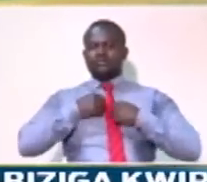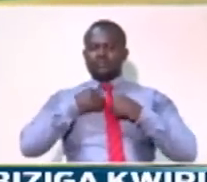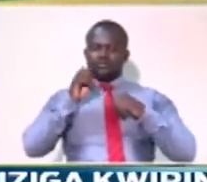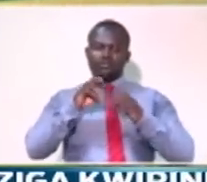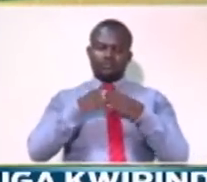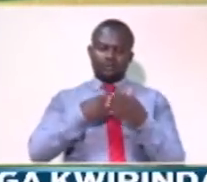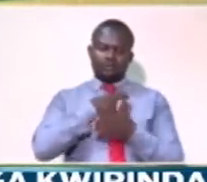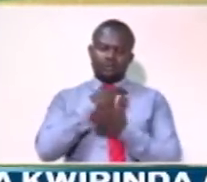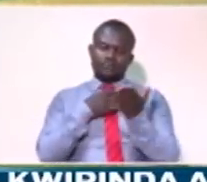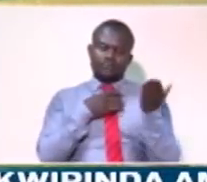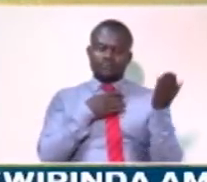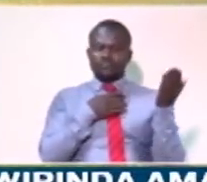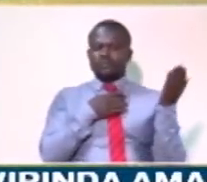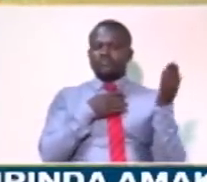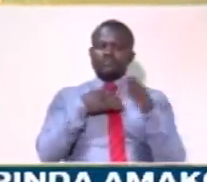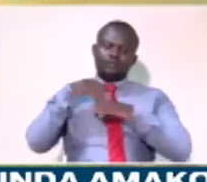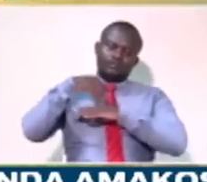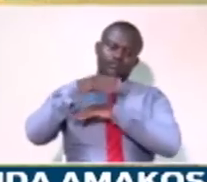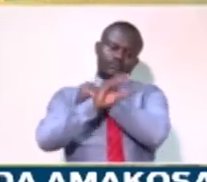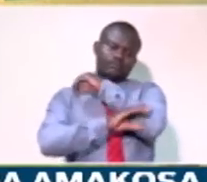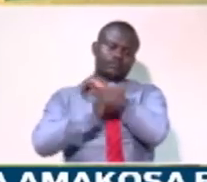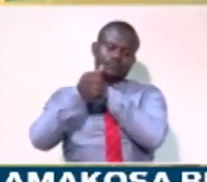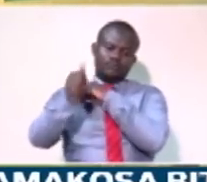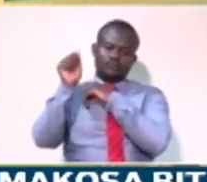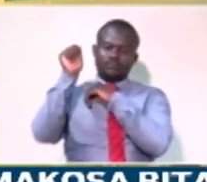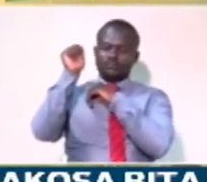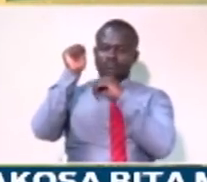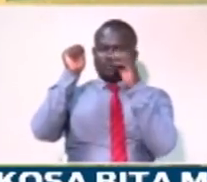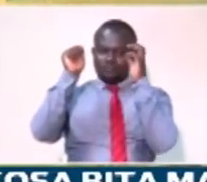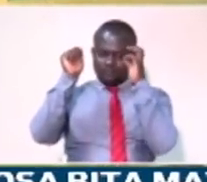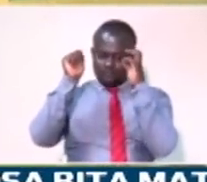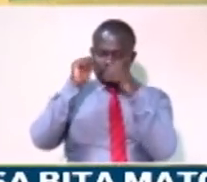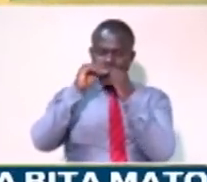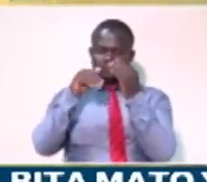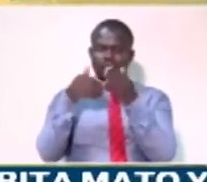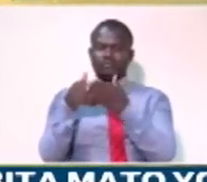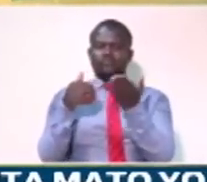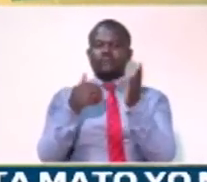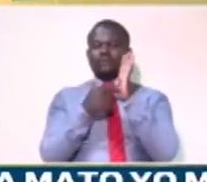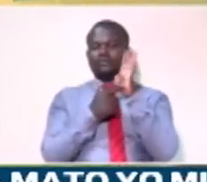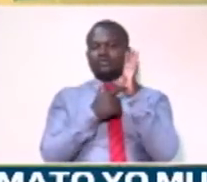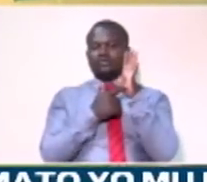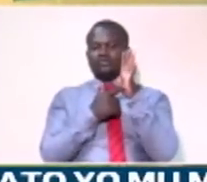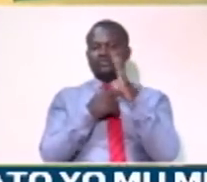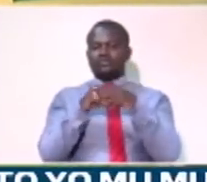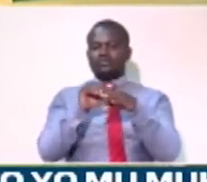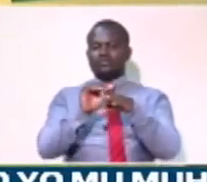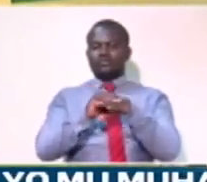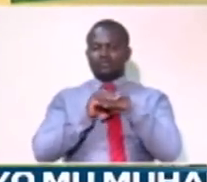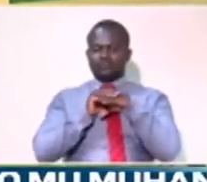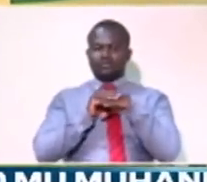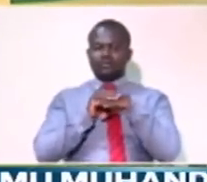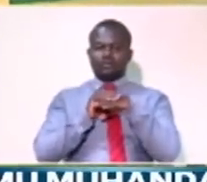kuhasura tumwohereza mu gihugu cyabo akaba yabaye declare mu cyongereza